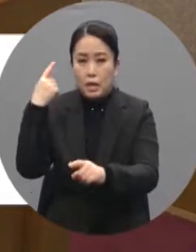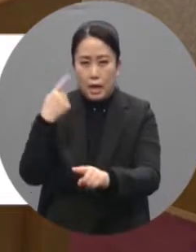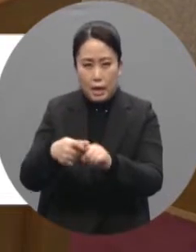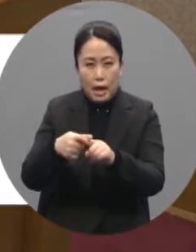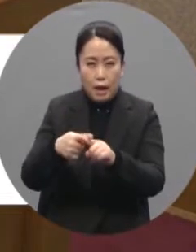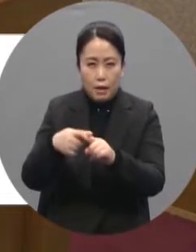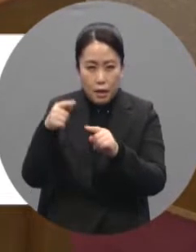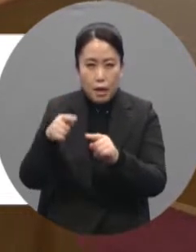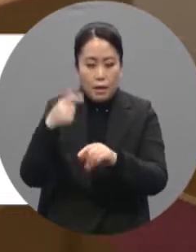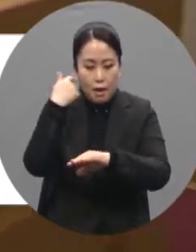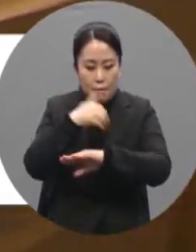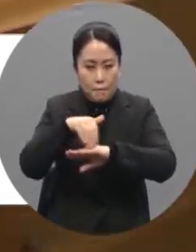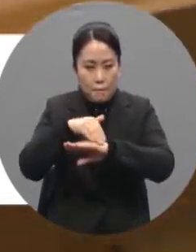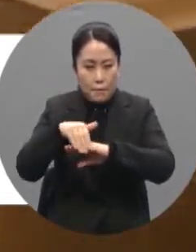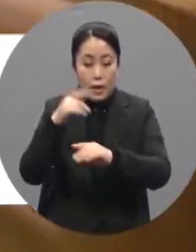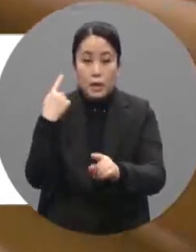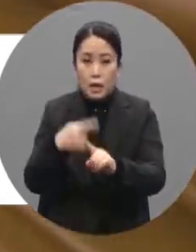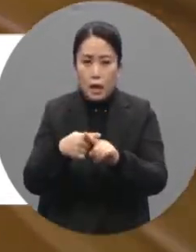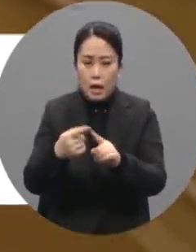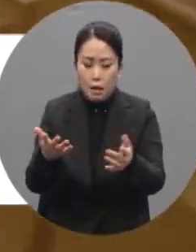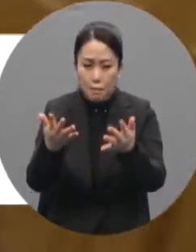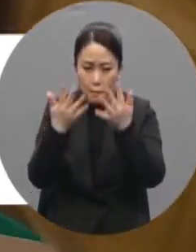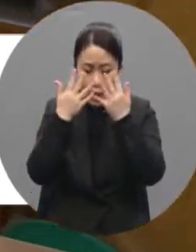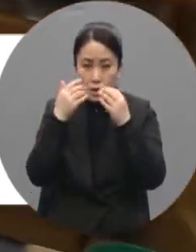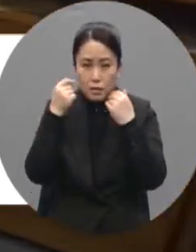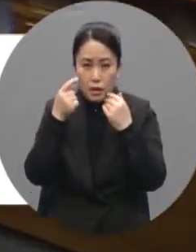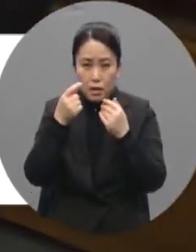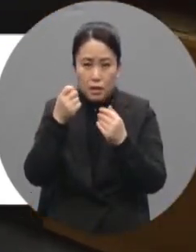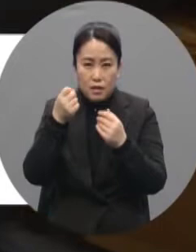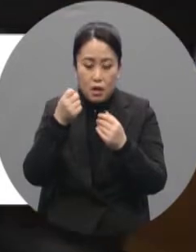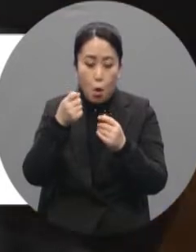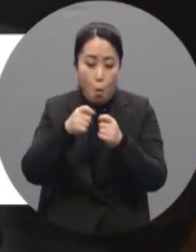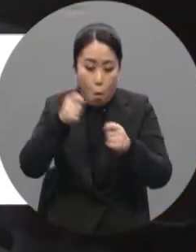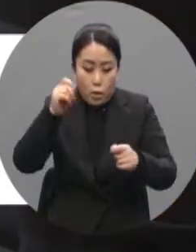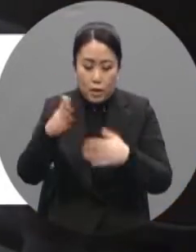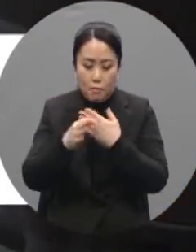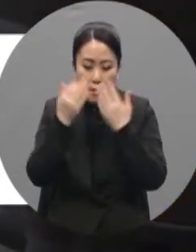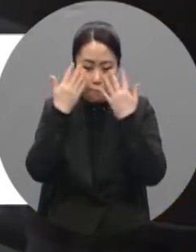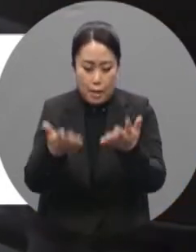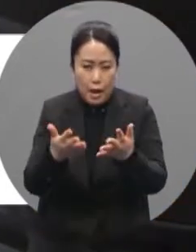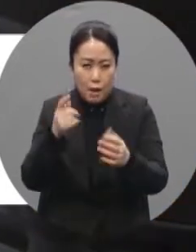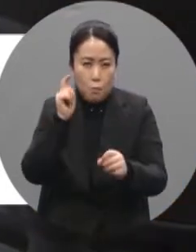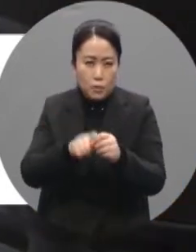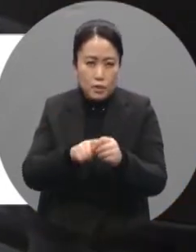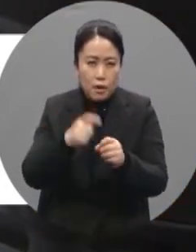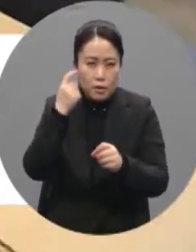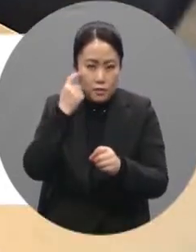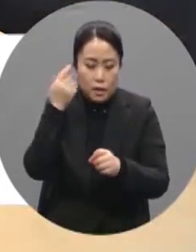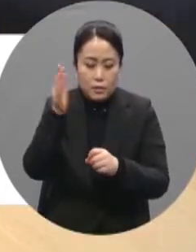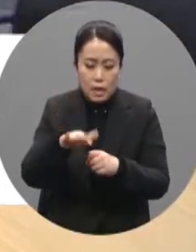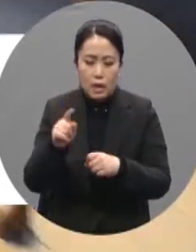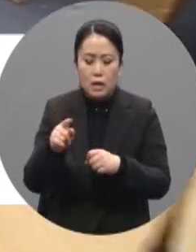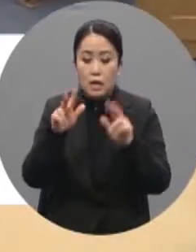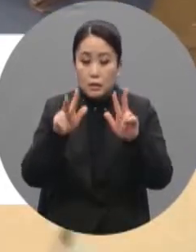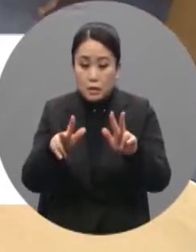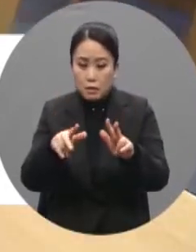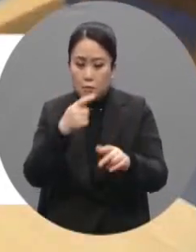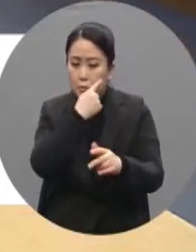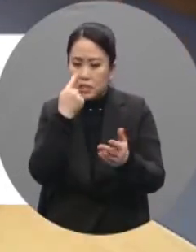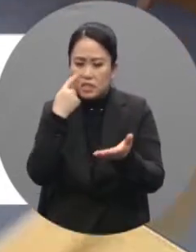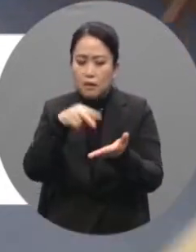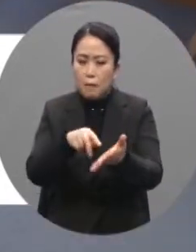구속기간 만기가 도래하면은 석방을 노리는 그런 작전으로 하다가 그것이 상당히 불리한 결과로